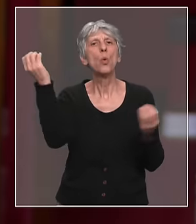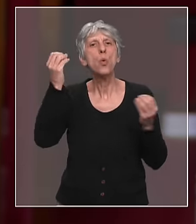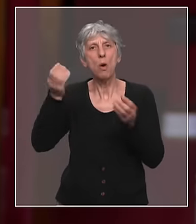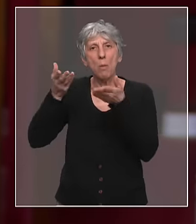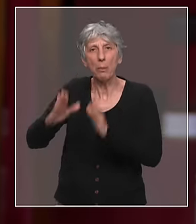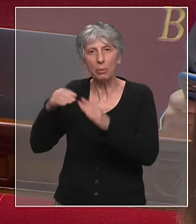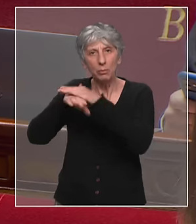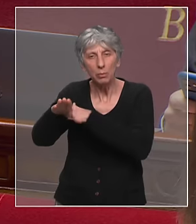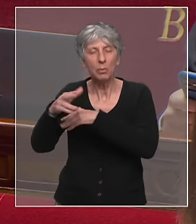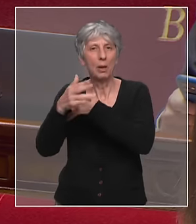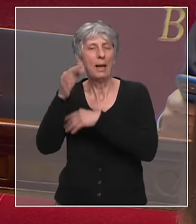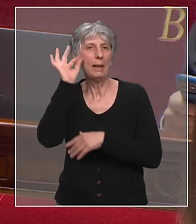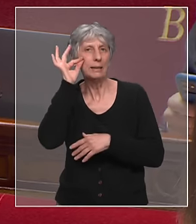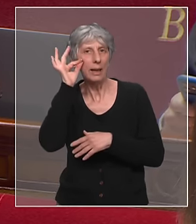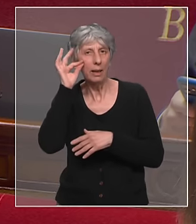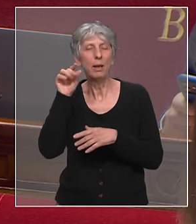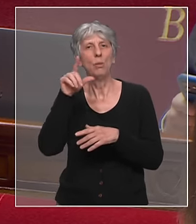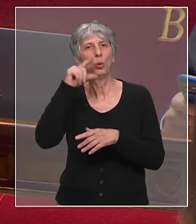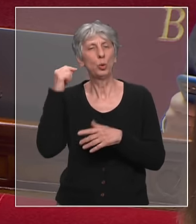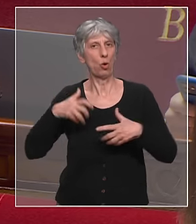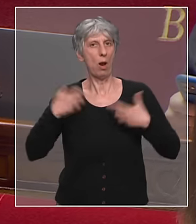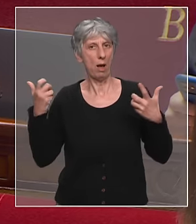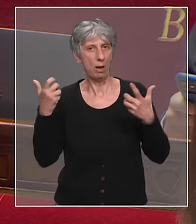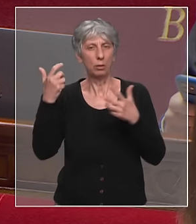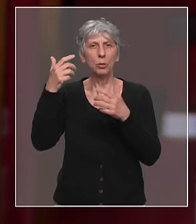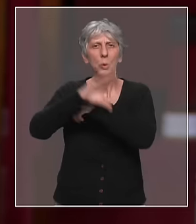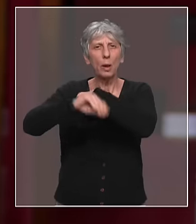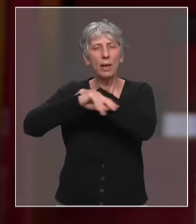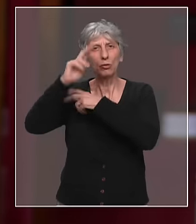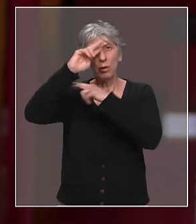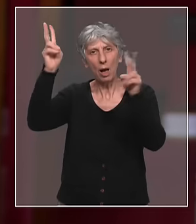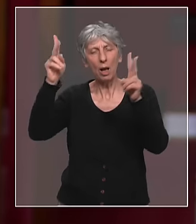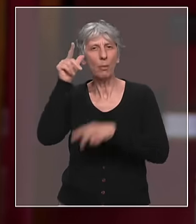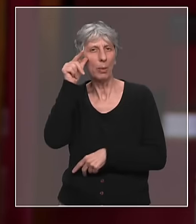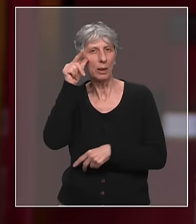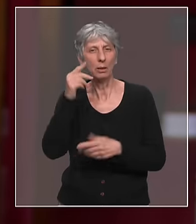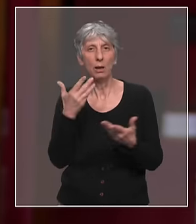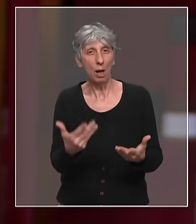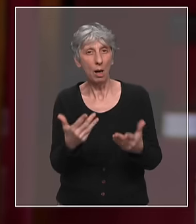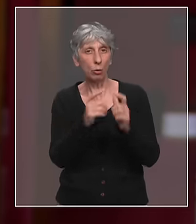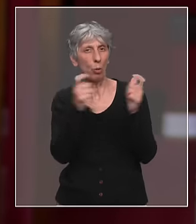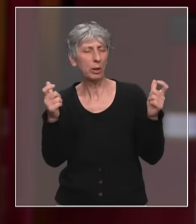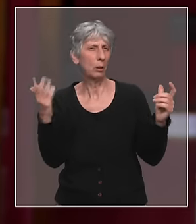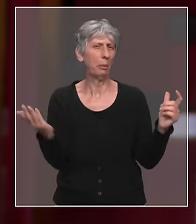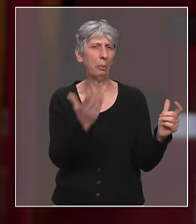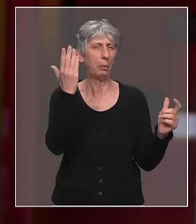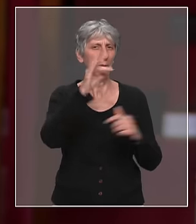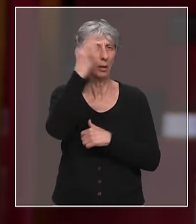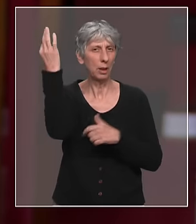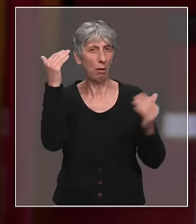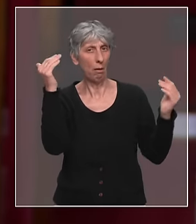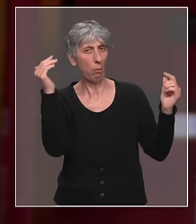Kohler, le secrétaire général de la présidence de la République. Quand un fleuron français est en perdition, la mobilisation